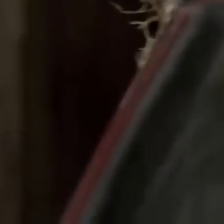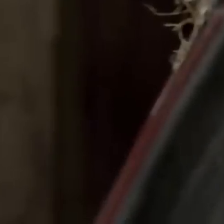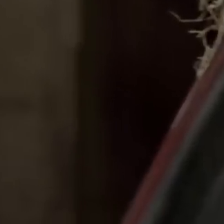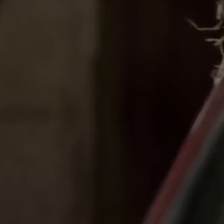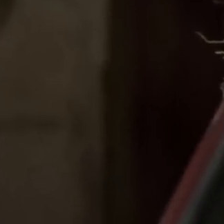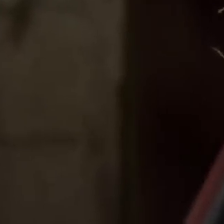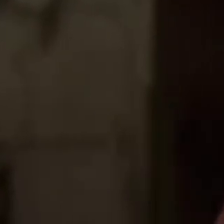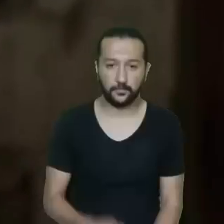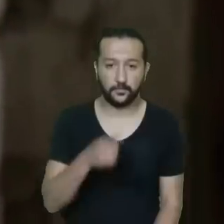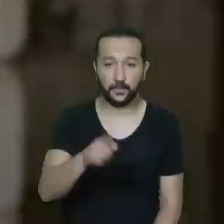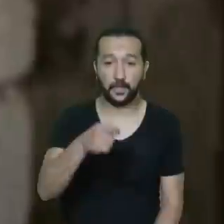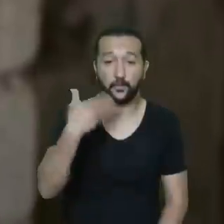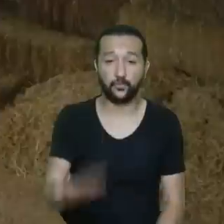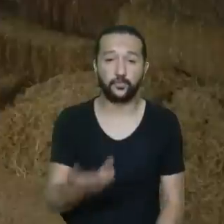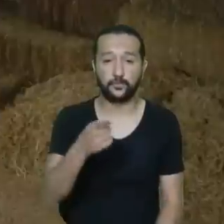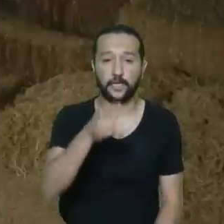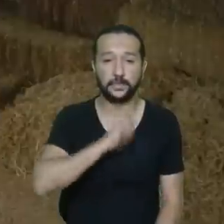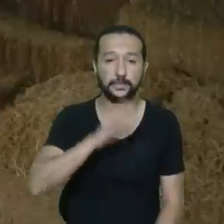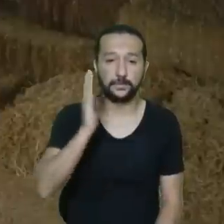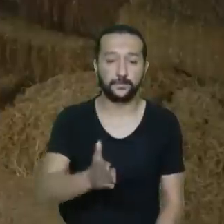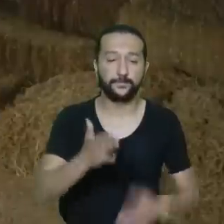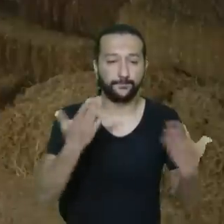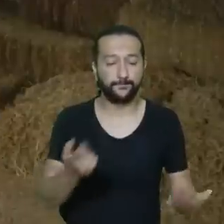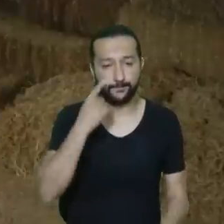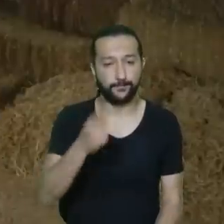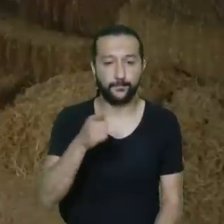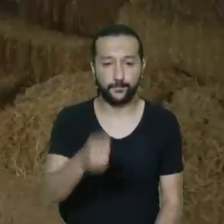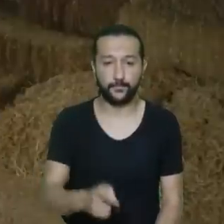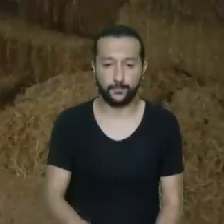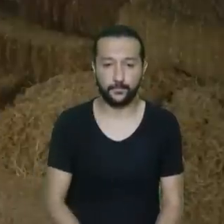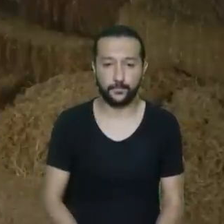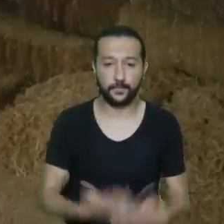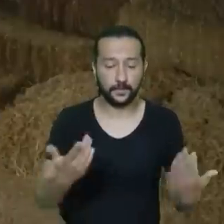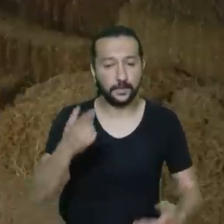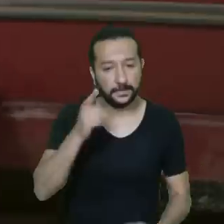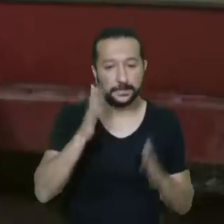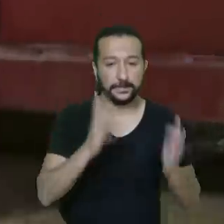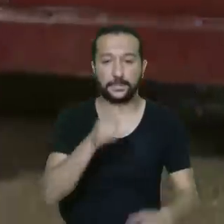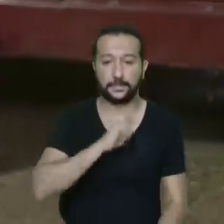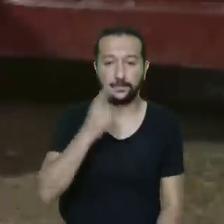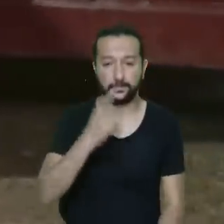Ulan anahtarı düşürdüm. Ah ulan bari. Mangafa bari.